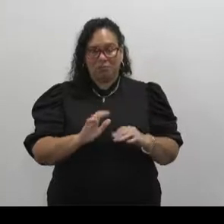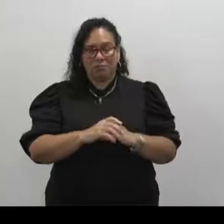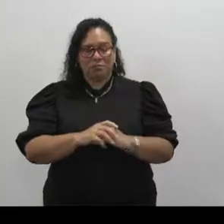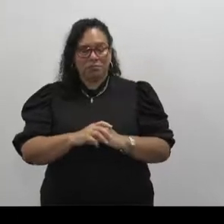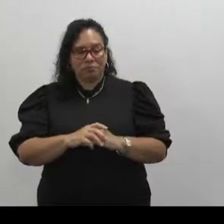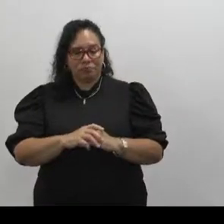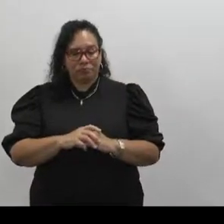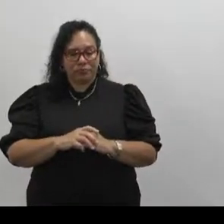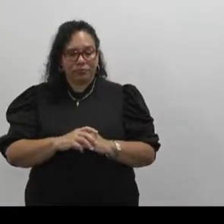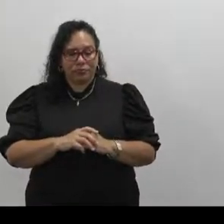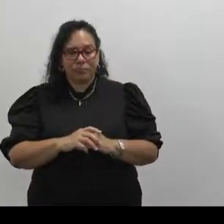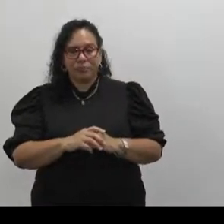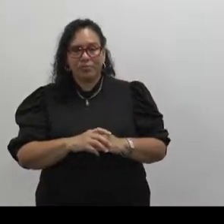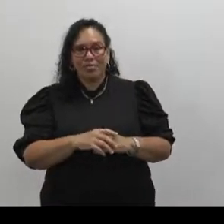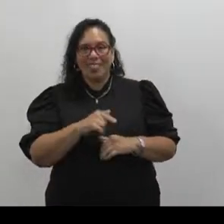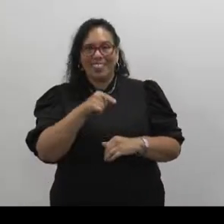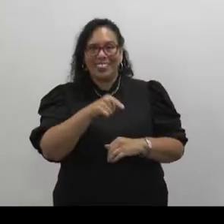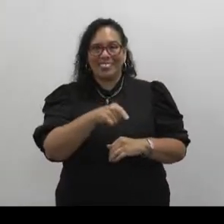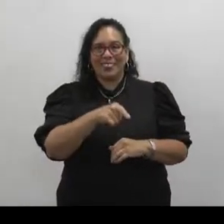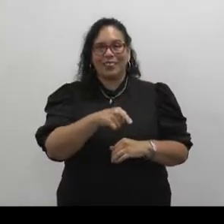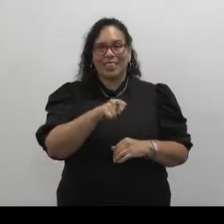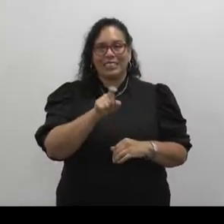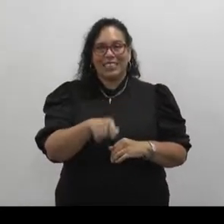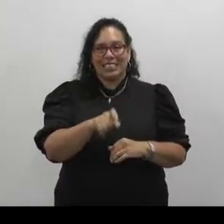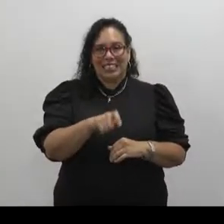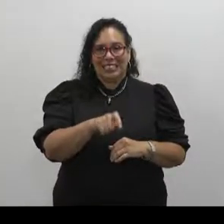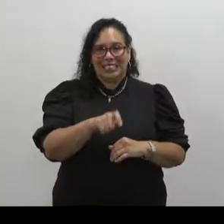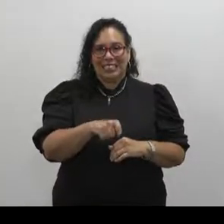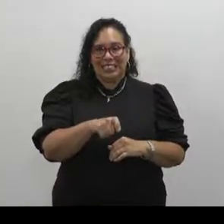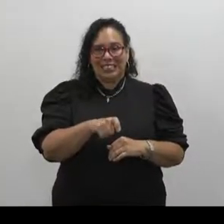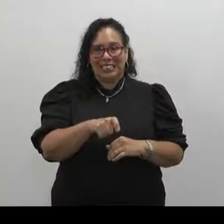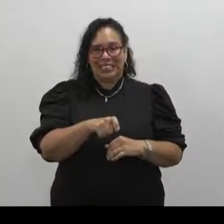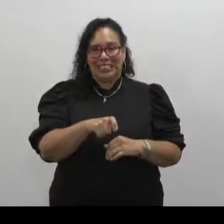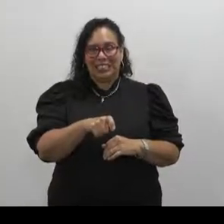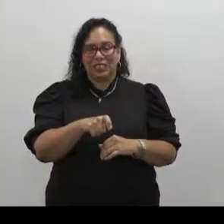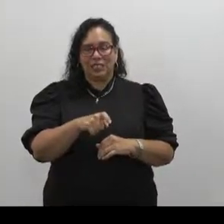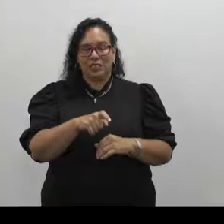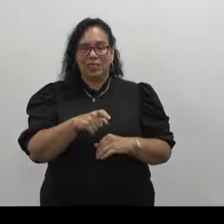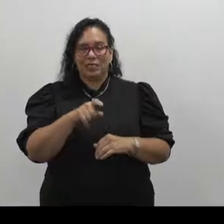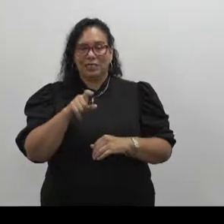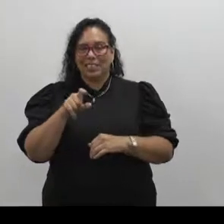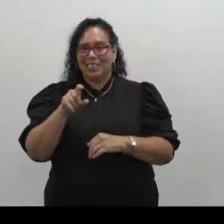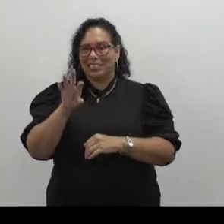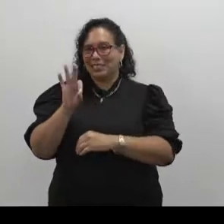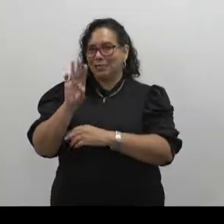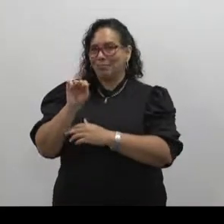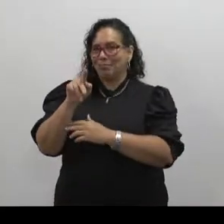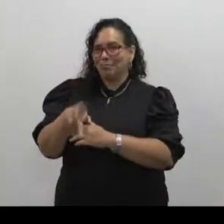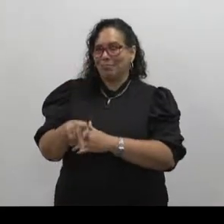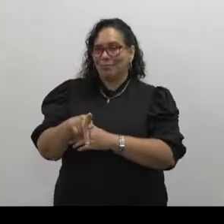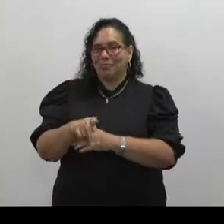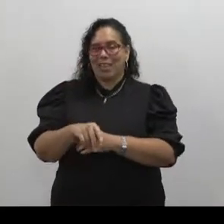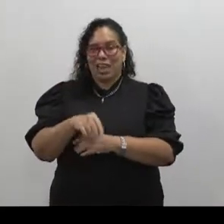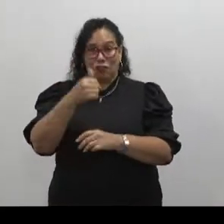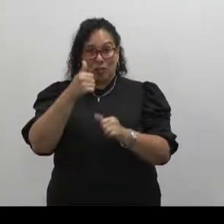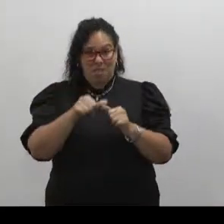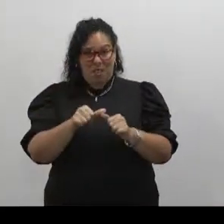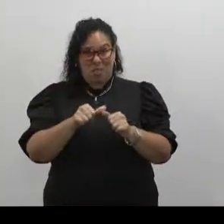nâng đó tạo ra môi trường luôn xâm rạp dương pra pra tức nông rìa phê pram tức môi trường này trên năm tháng 1